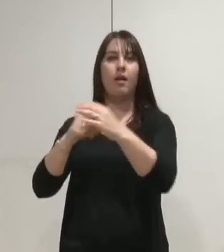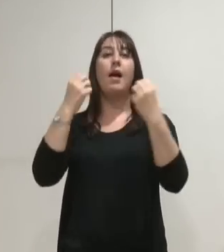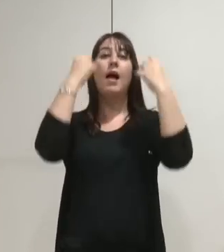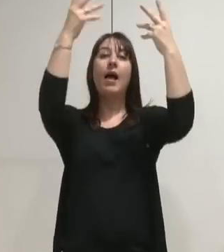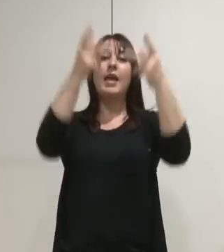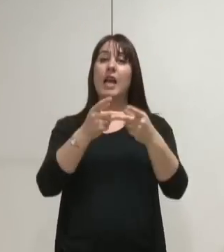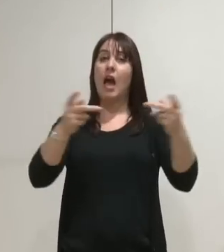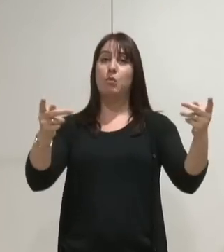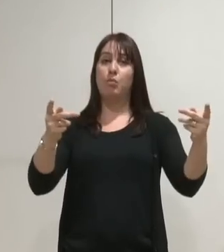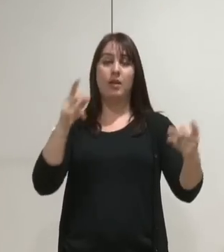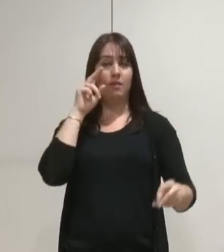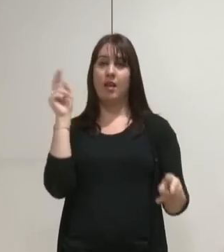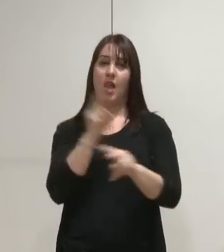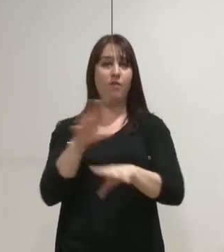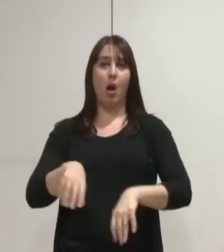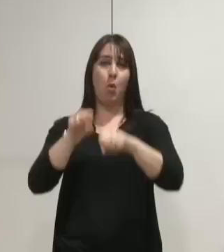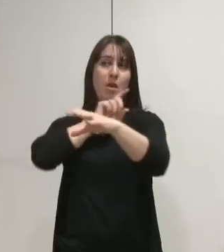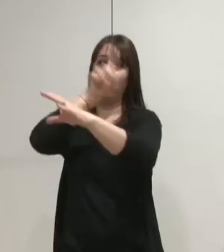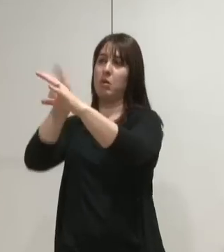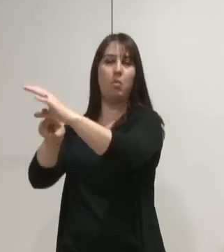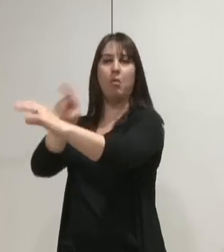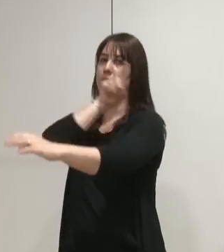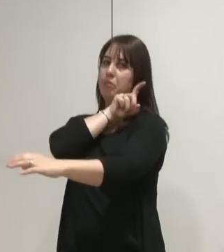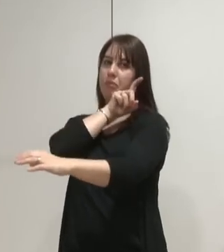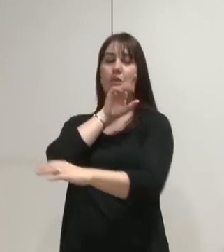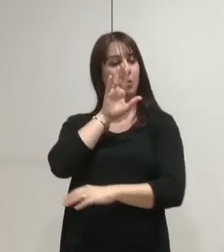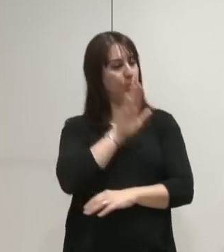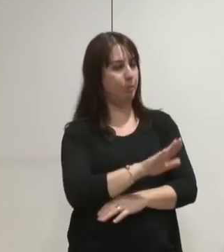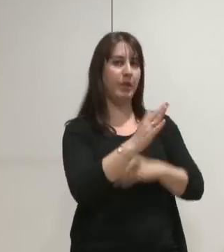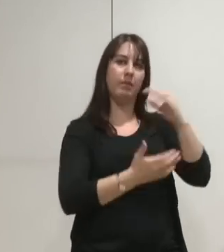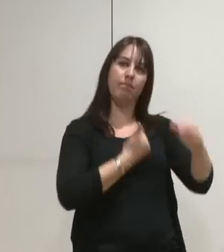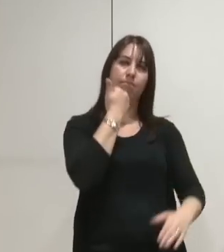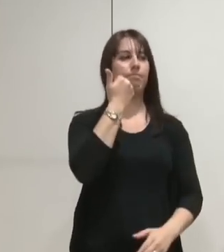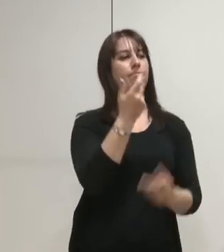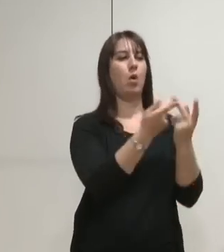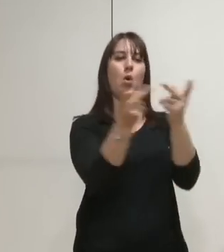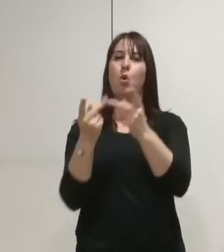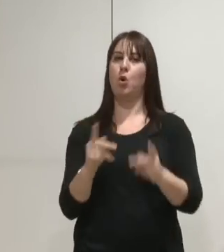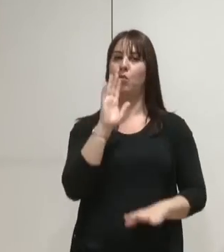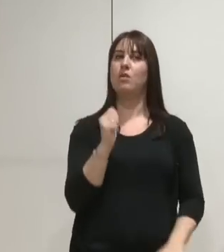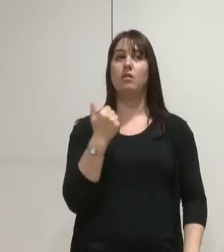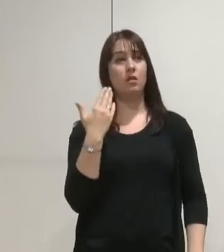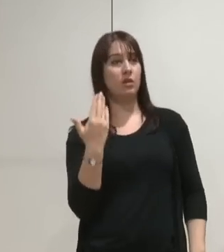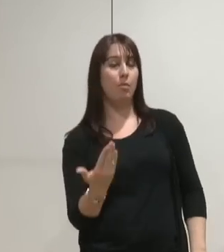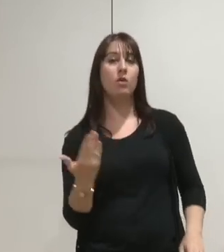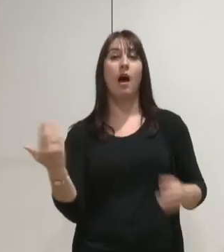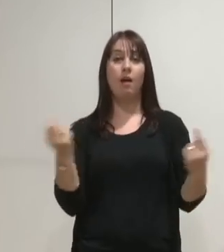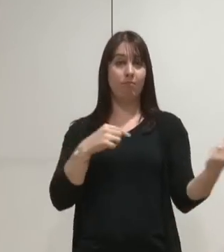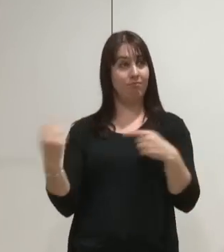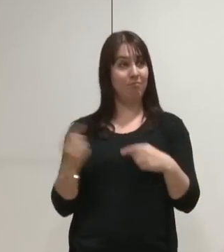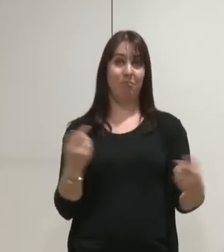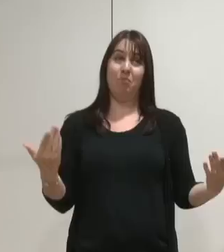pas de la compétence de la métropole et reste donc du domaine de la compétence des communes c'est pour cela que nous en discutons